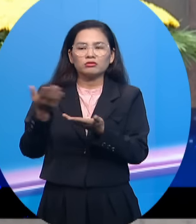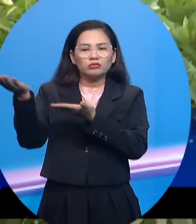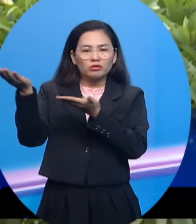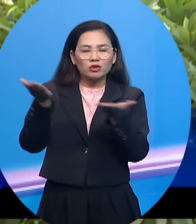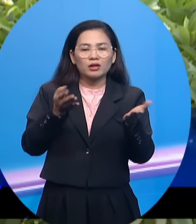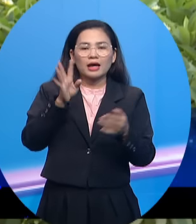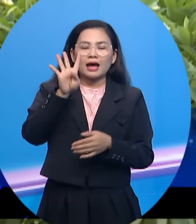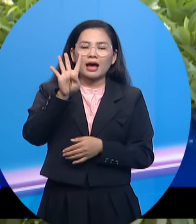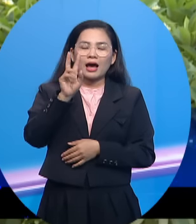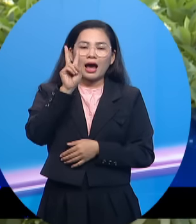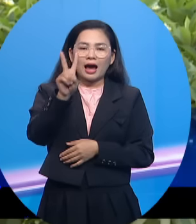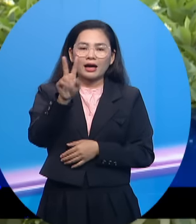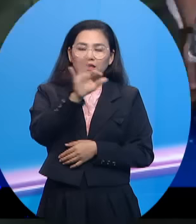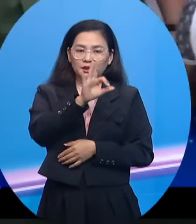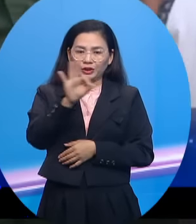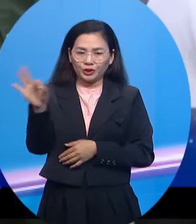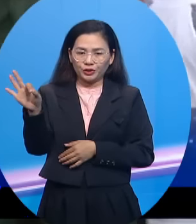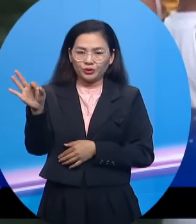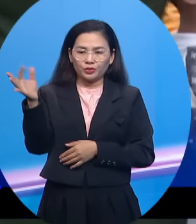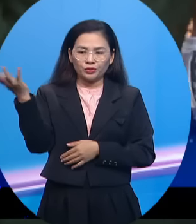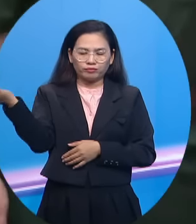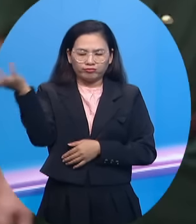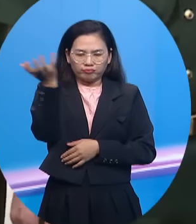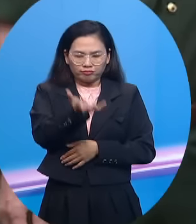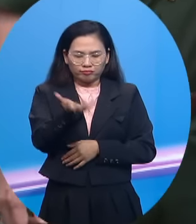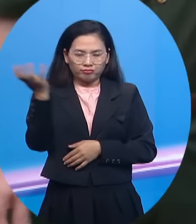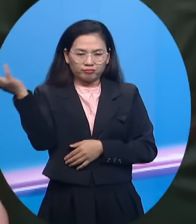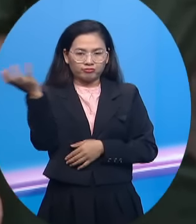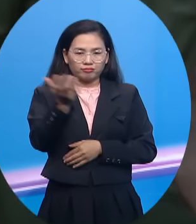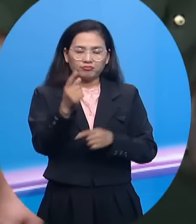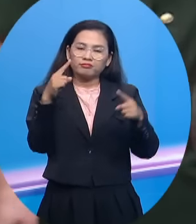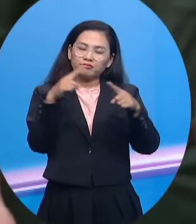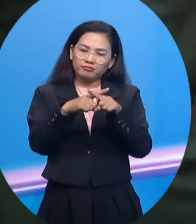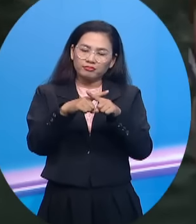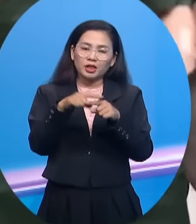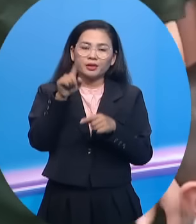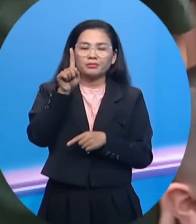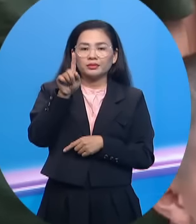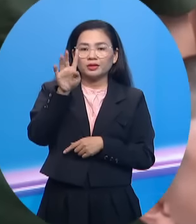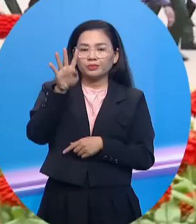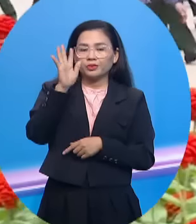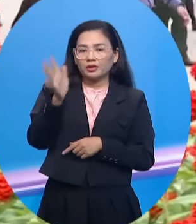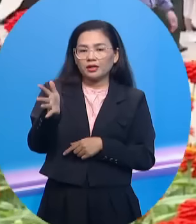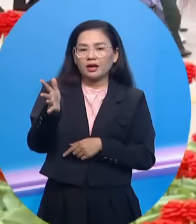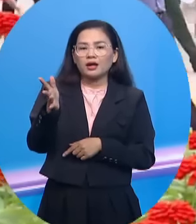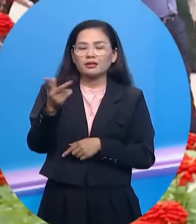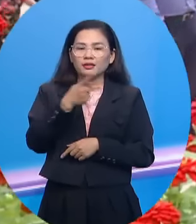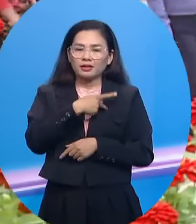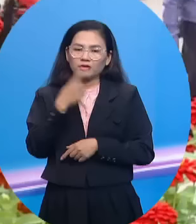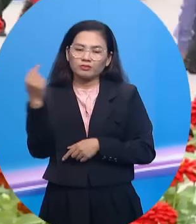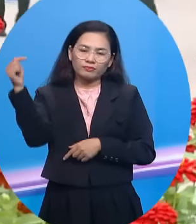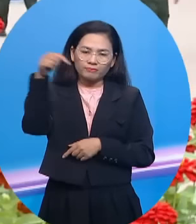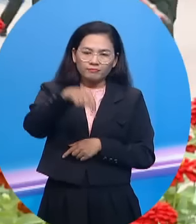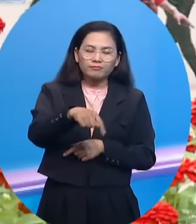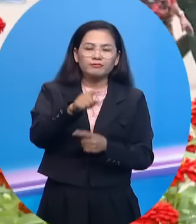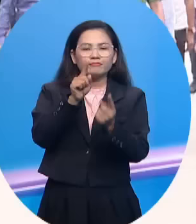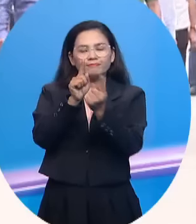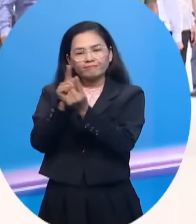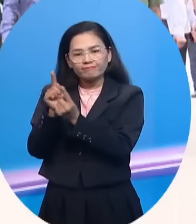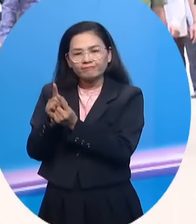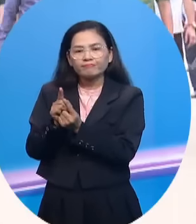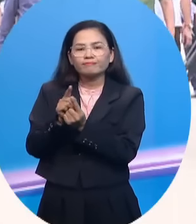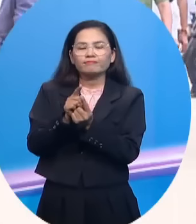2 triệu lượt đồng bào và khách quốc tế đến viếng Chủ tịch Hồ Chí Minh, đón tiếp gần 14.000 lượt người viếng đài tưởng niệm các anh hùng liệt sĩ. Đặc